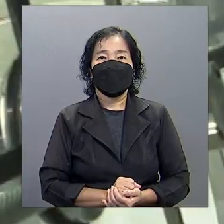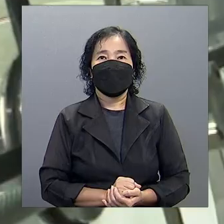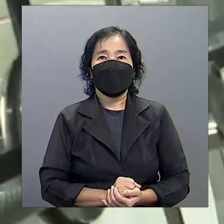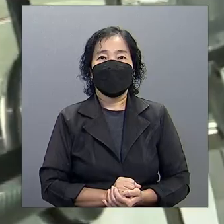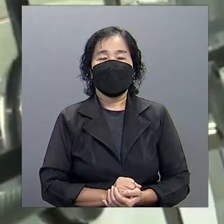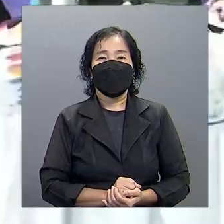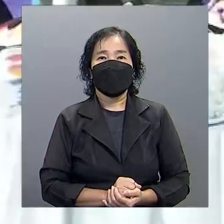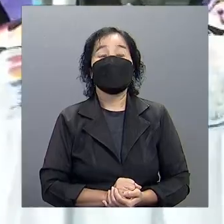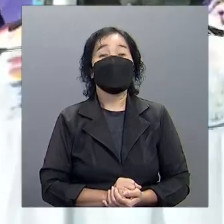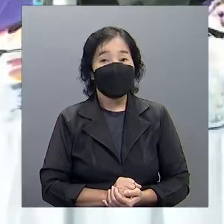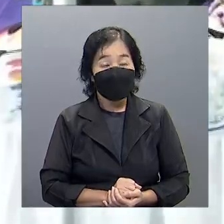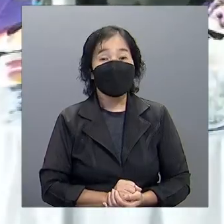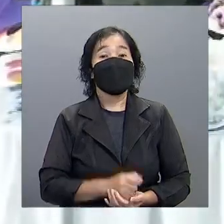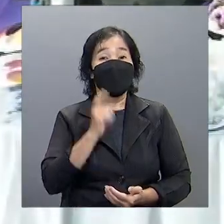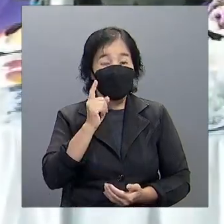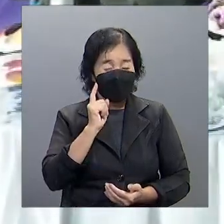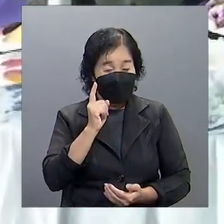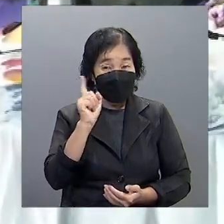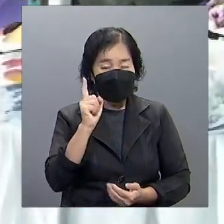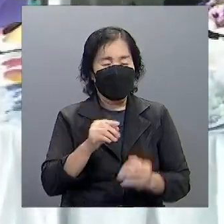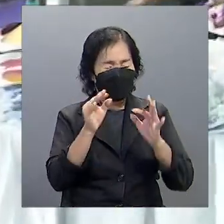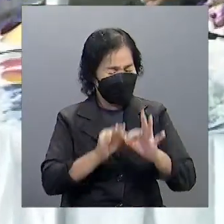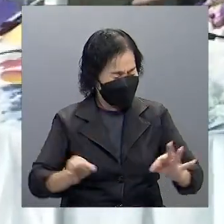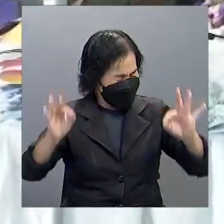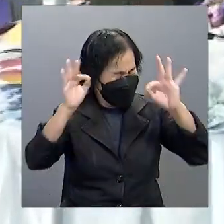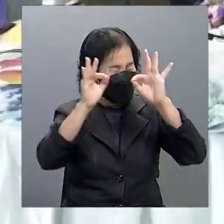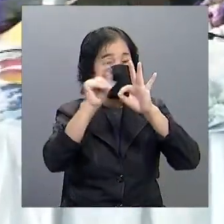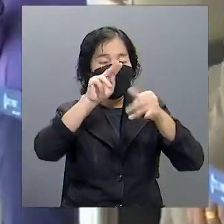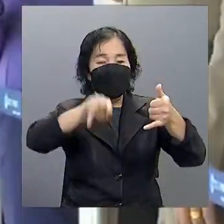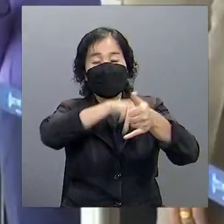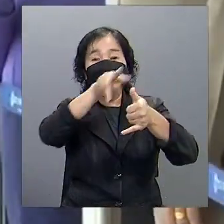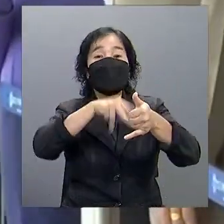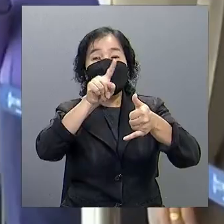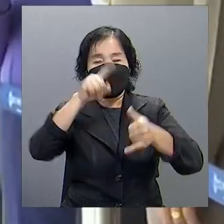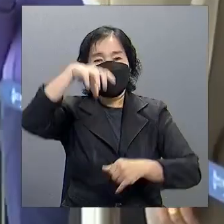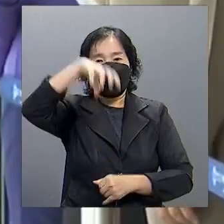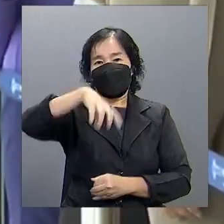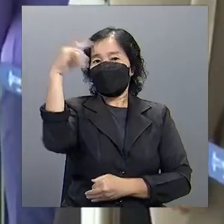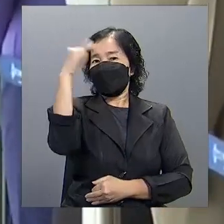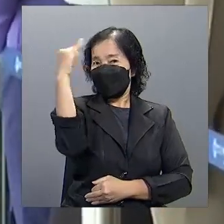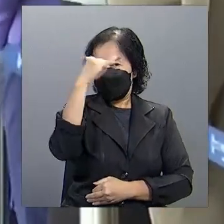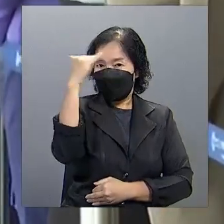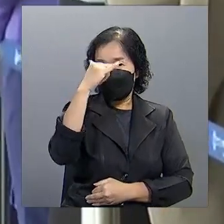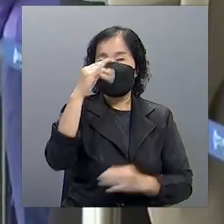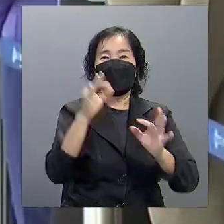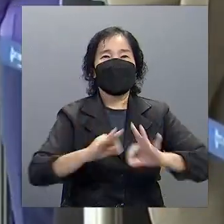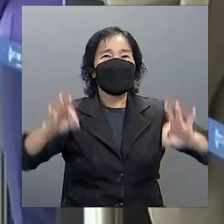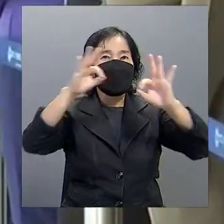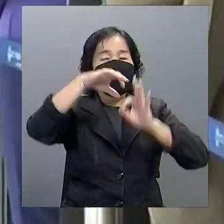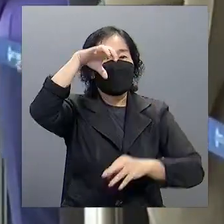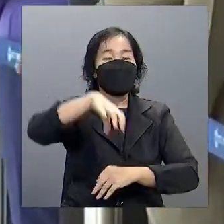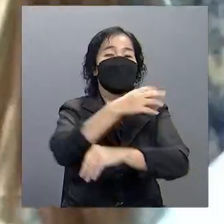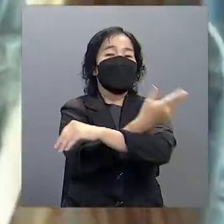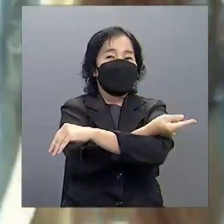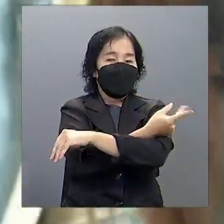จริงๆแล้วอีกหนึ่งด่านหน้าที่สำคัญมากๆในการคัดกรองผู้ป่วยก็คือที่สนามบินโดยเฉพาะสนามบินนานาชาติภูเก็ตที่มีไฟล์ตร